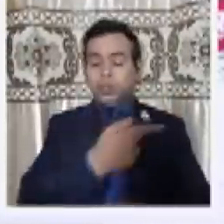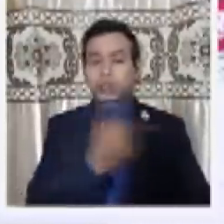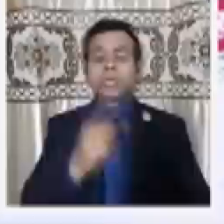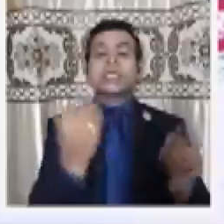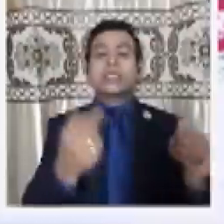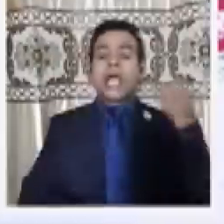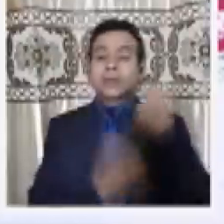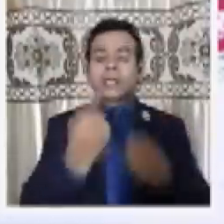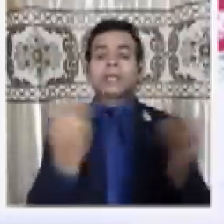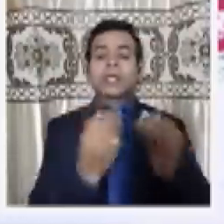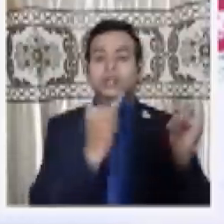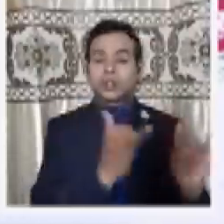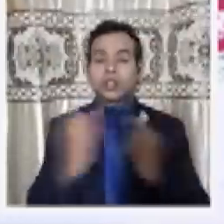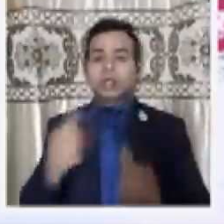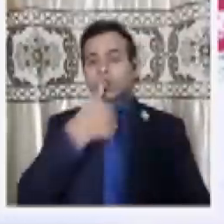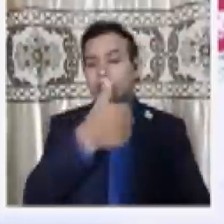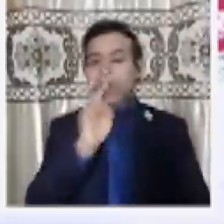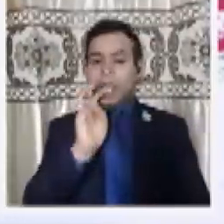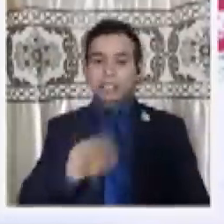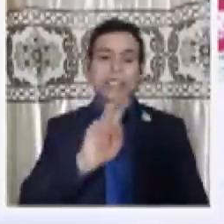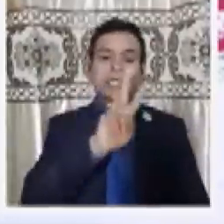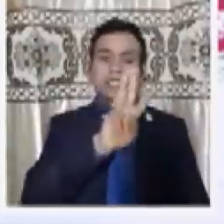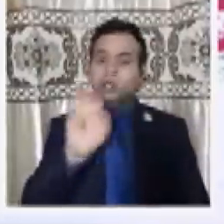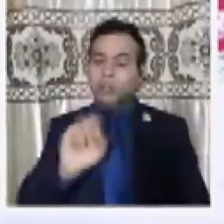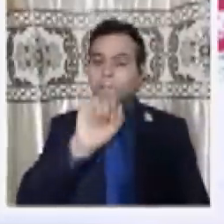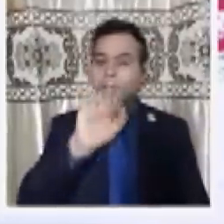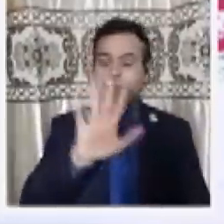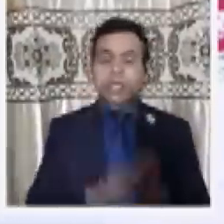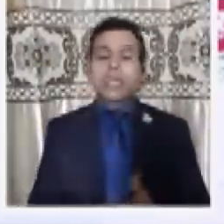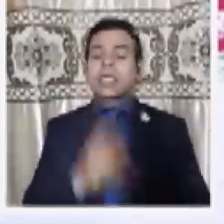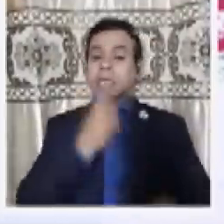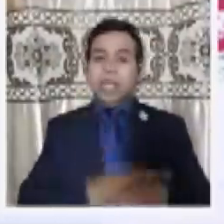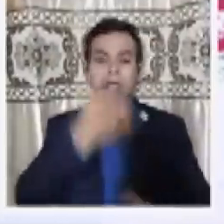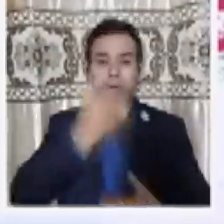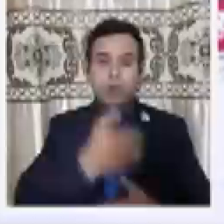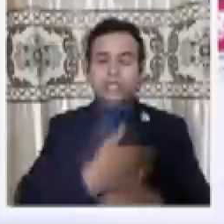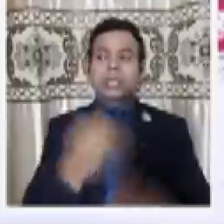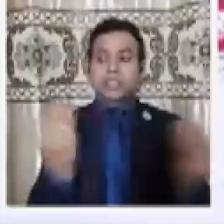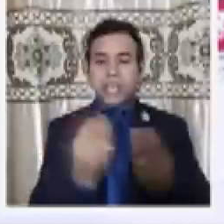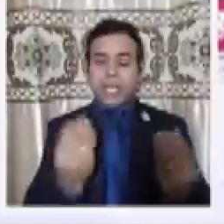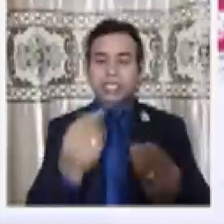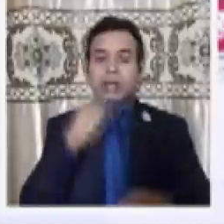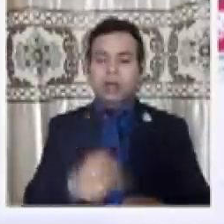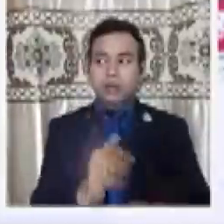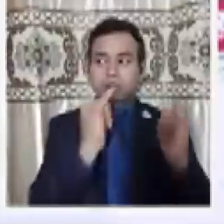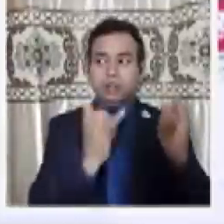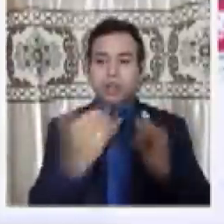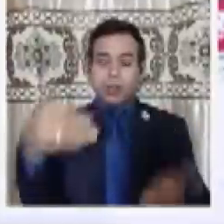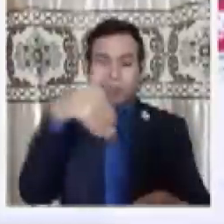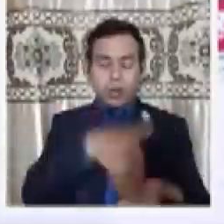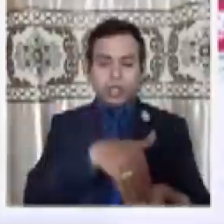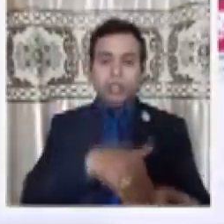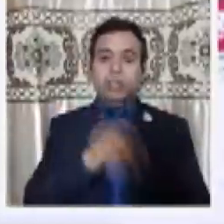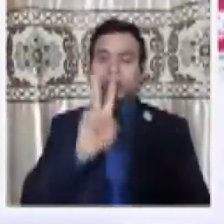হাসপাতালের তথ্য, ঢাকা মহানগরীতে সাধারণ শয্যা সংখ্যা হাসপাতালে 6,305টি এবং